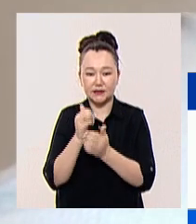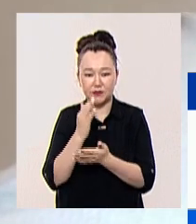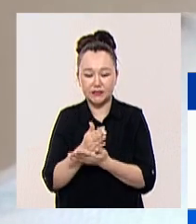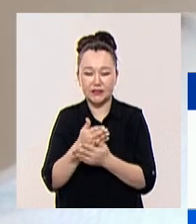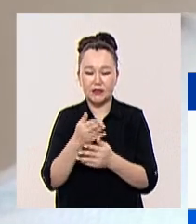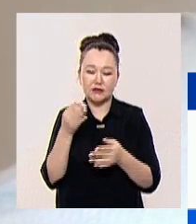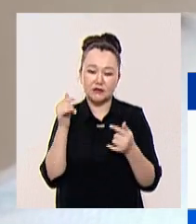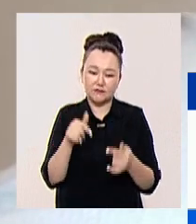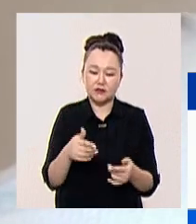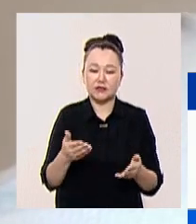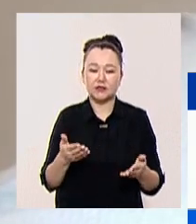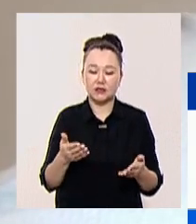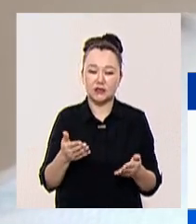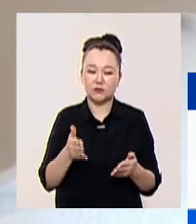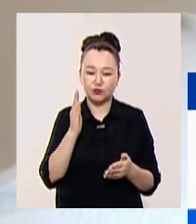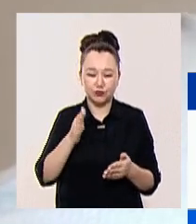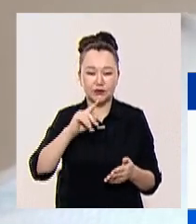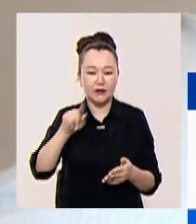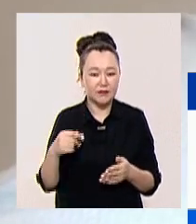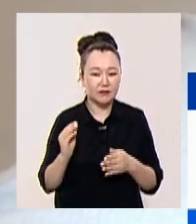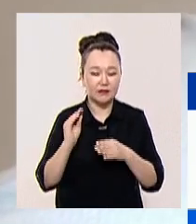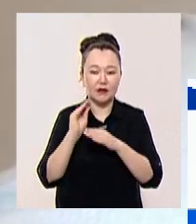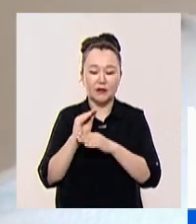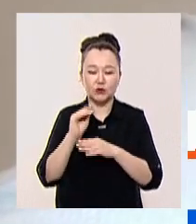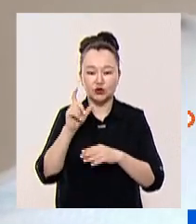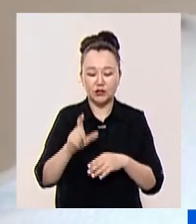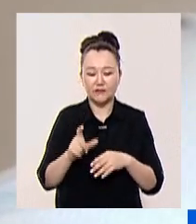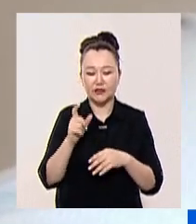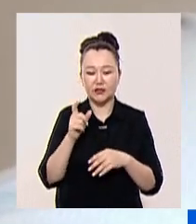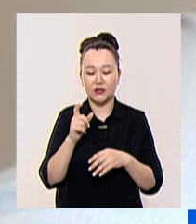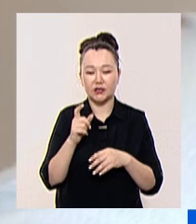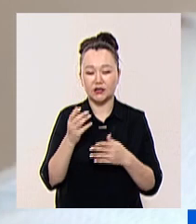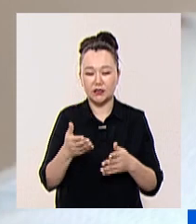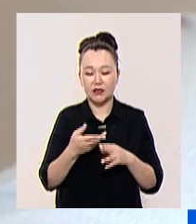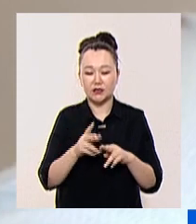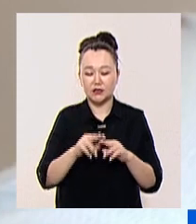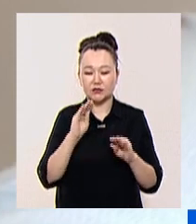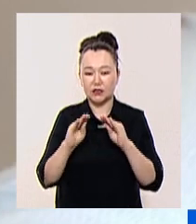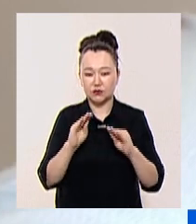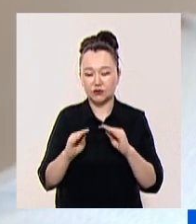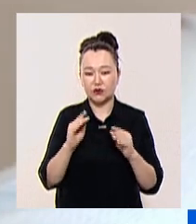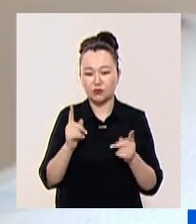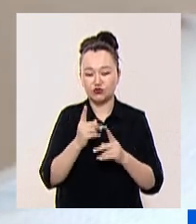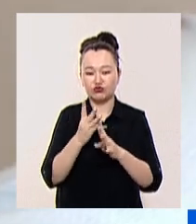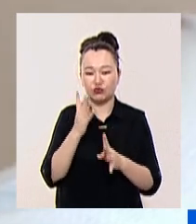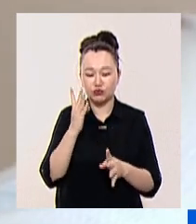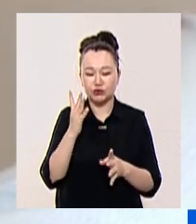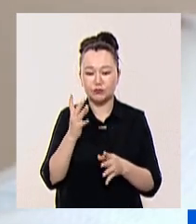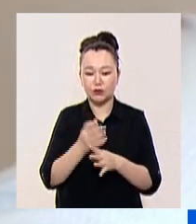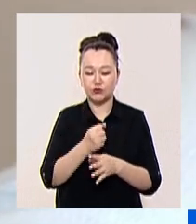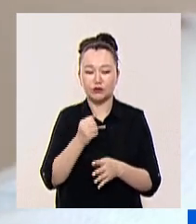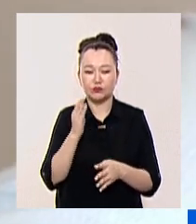соответственно, там будут требоваться дополнительные люди, человека, часы. И это создает, ну, как обычно, очередь, которую мы не